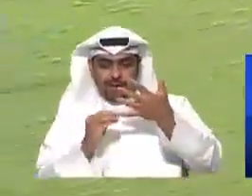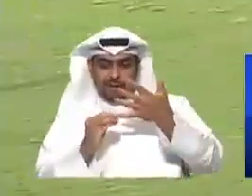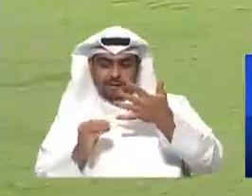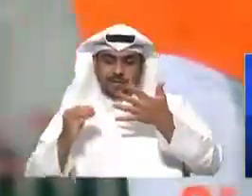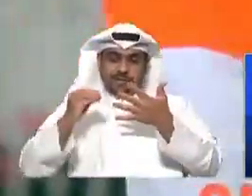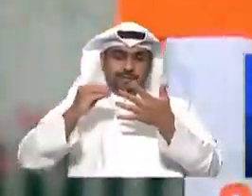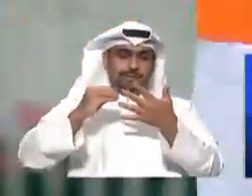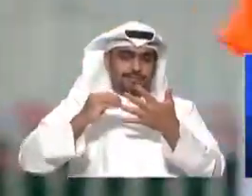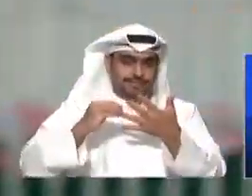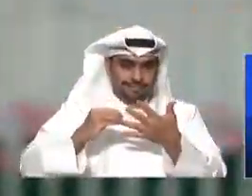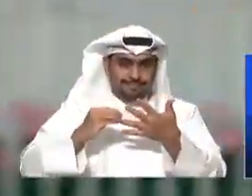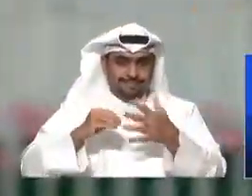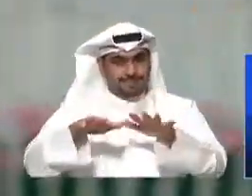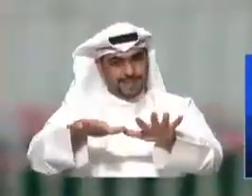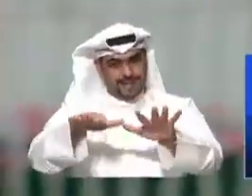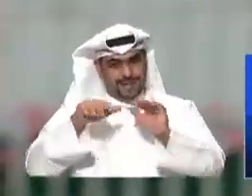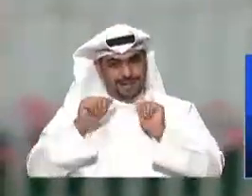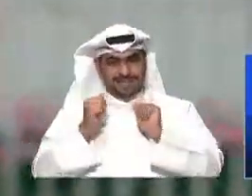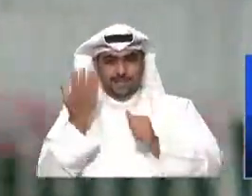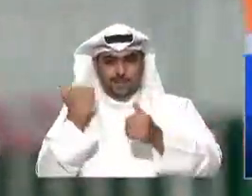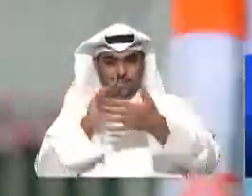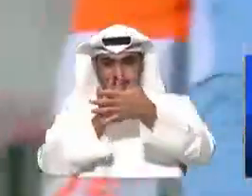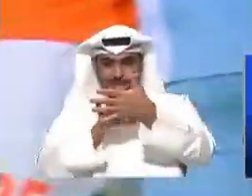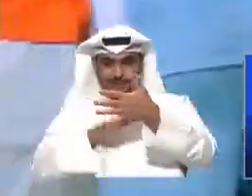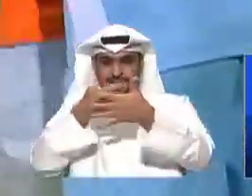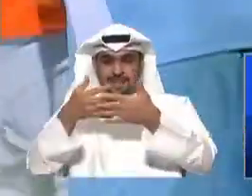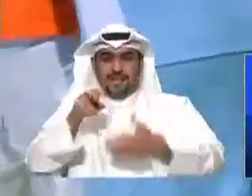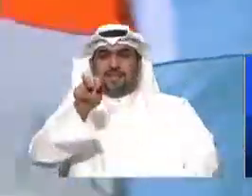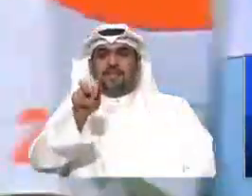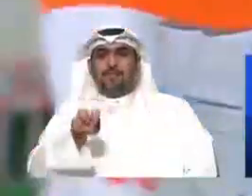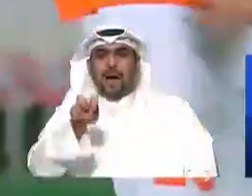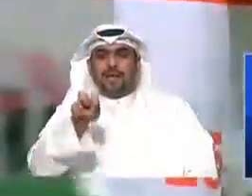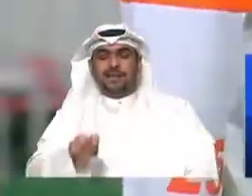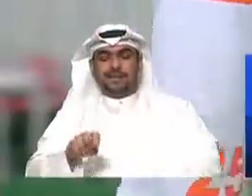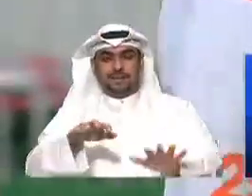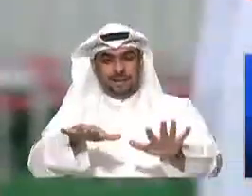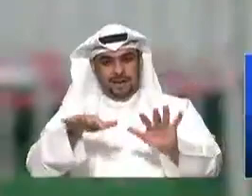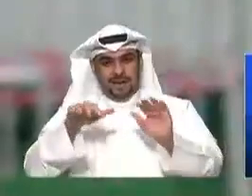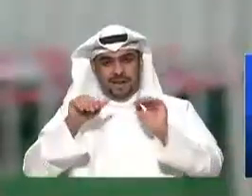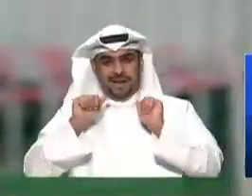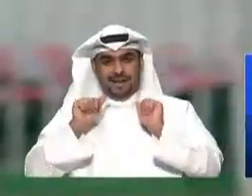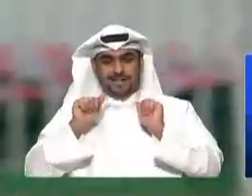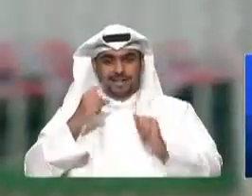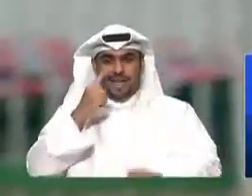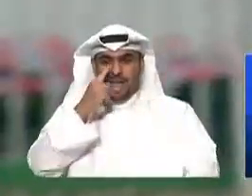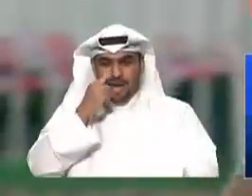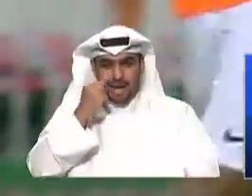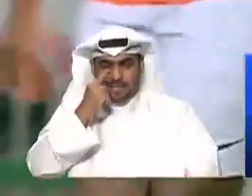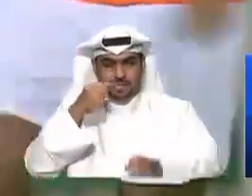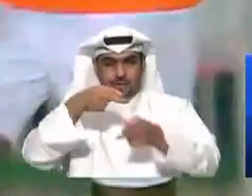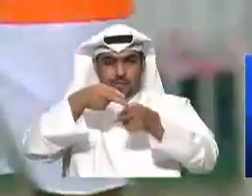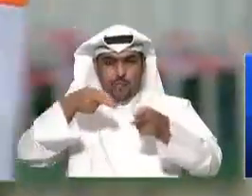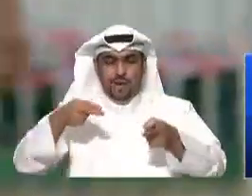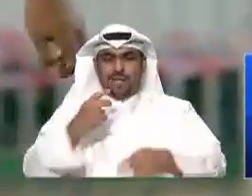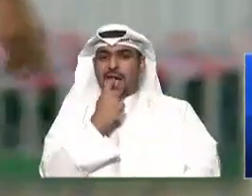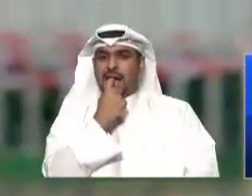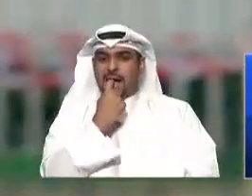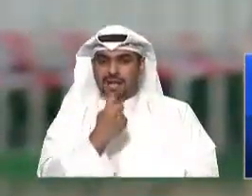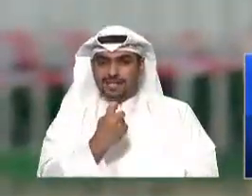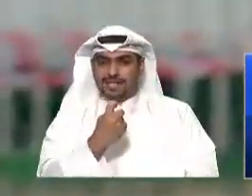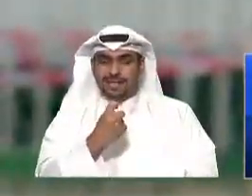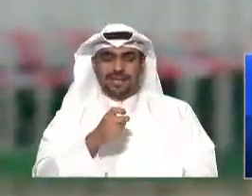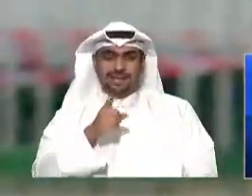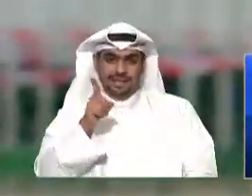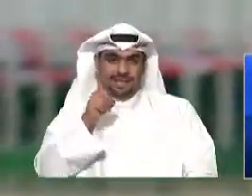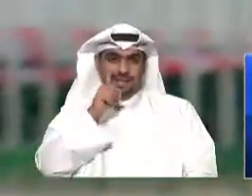على اللقب لينضم مع الفرق التي تأهلت لدور الثمانية، النصر والكويت والقادسية وخيطان والجهراء